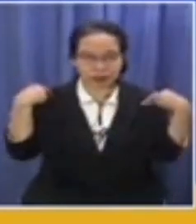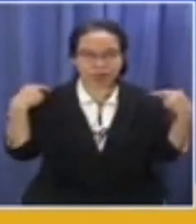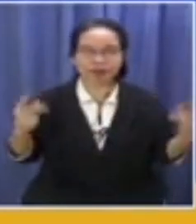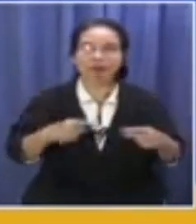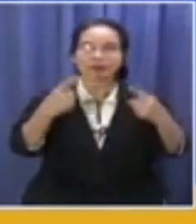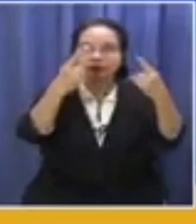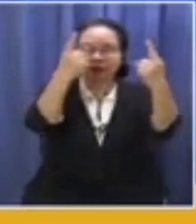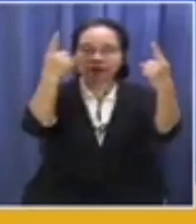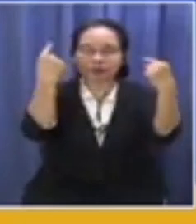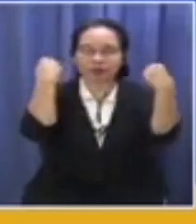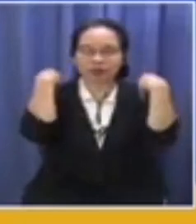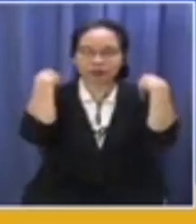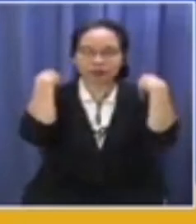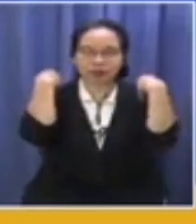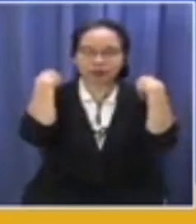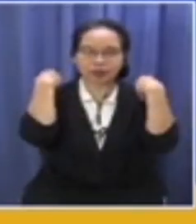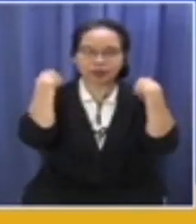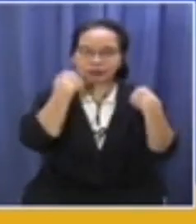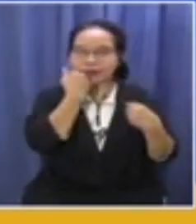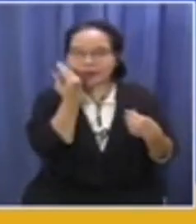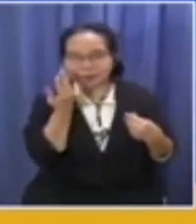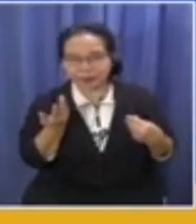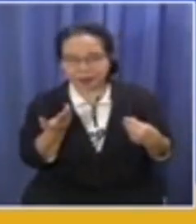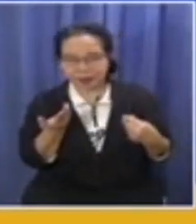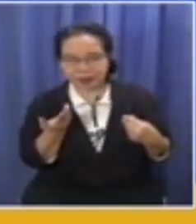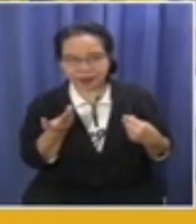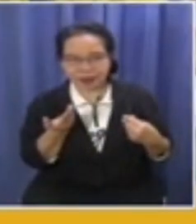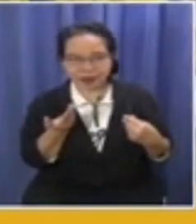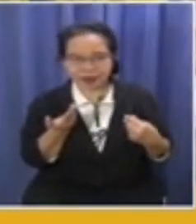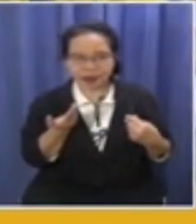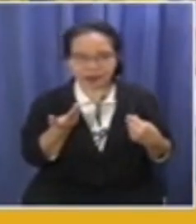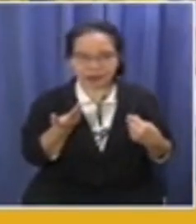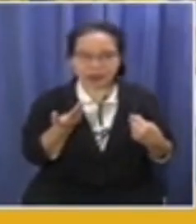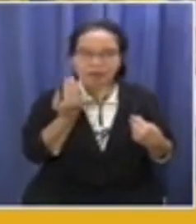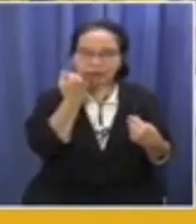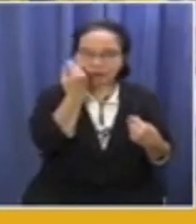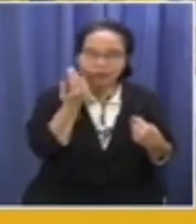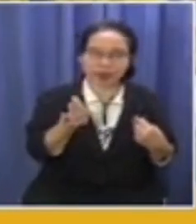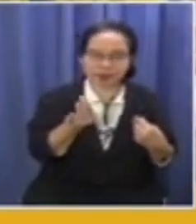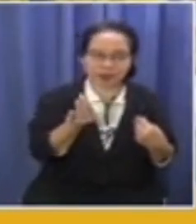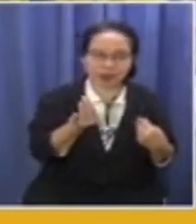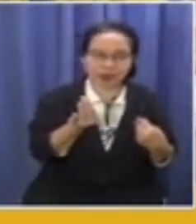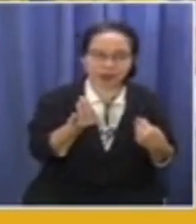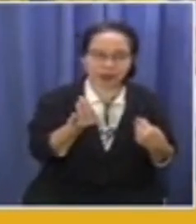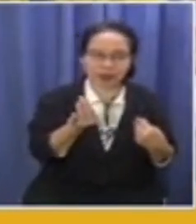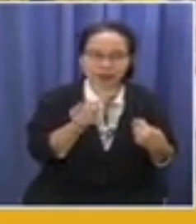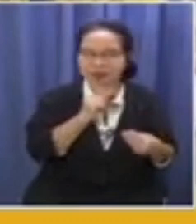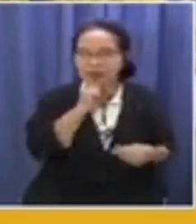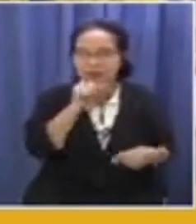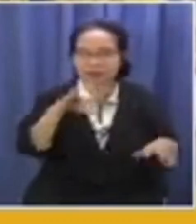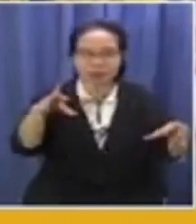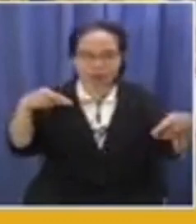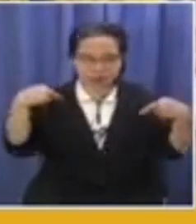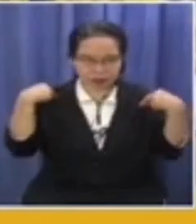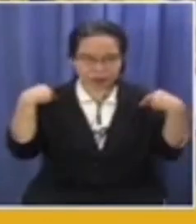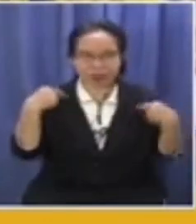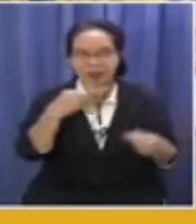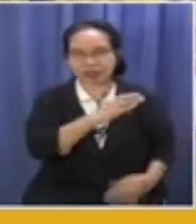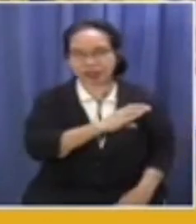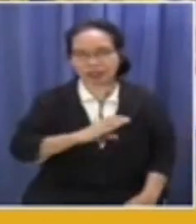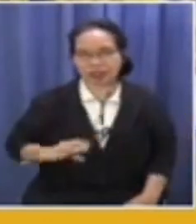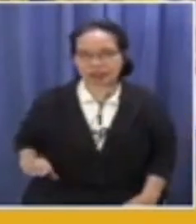tagumpay meron namang mapapahiya ang mga mapapahiya yung hindi tatanggapin ni